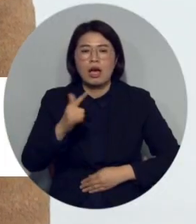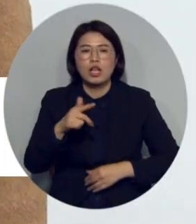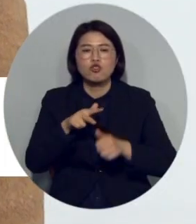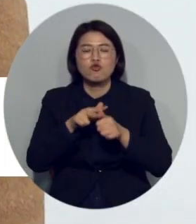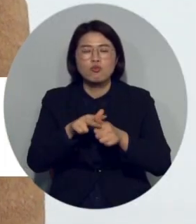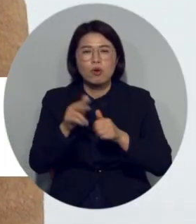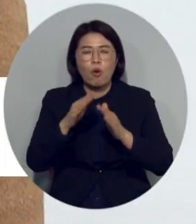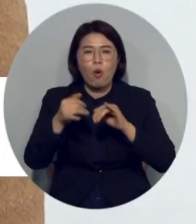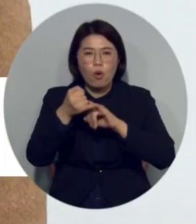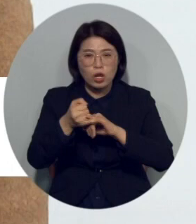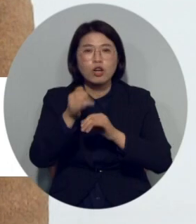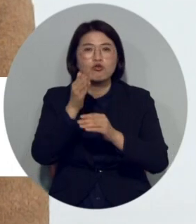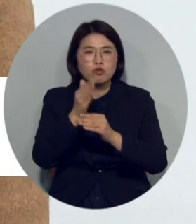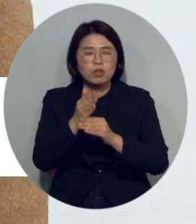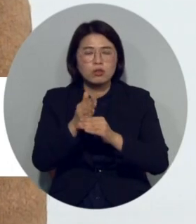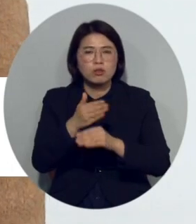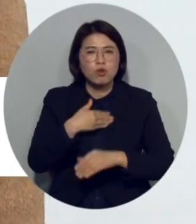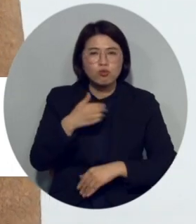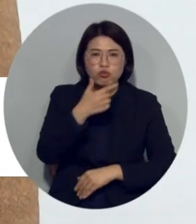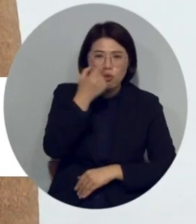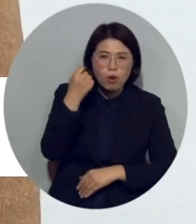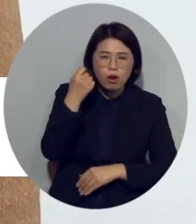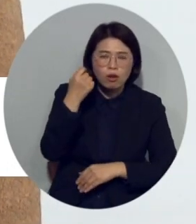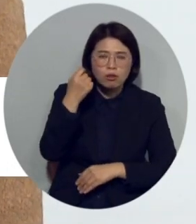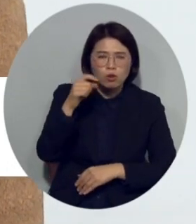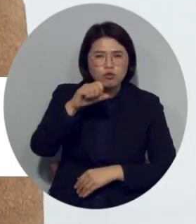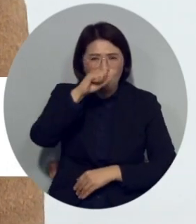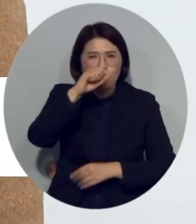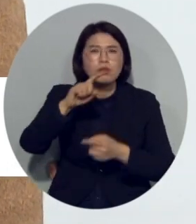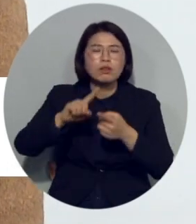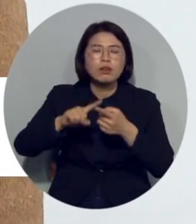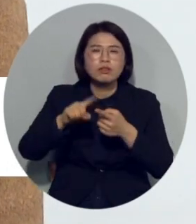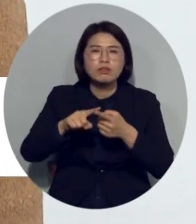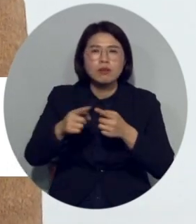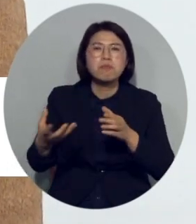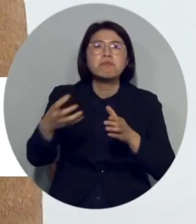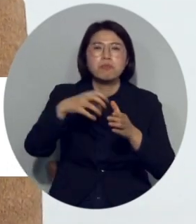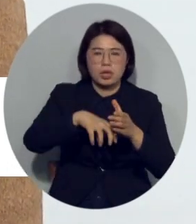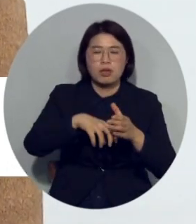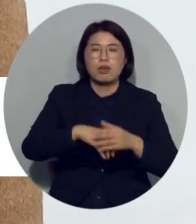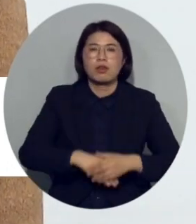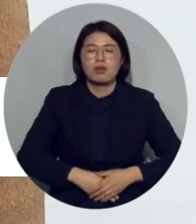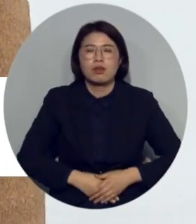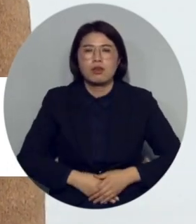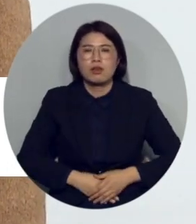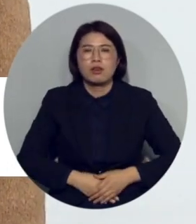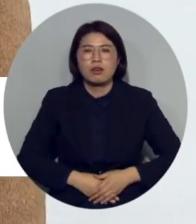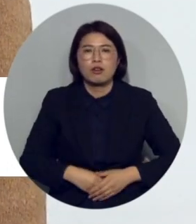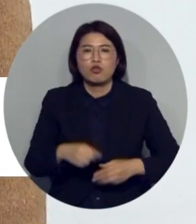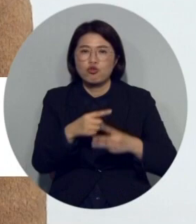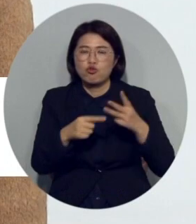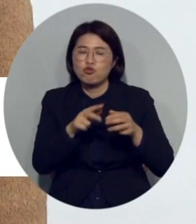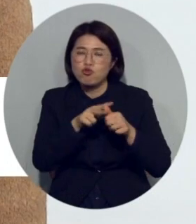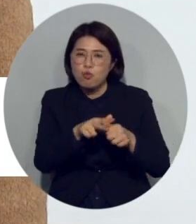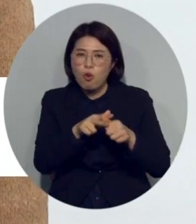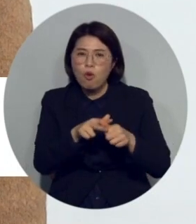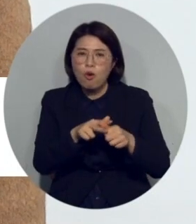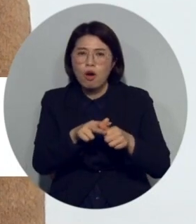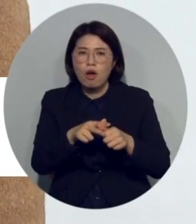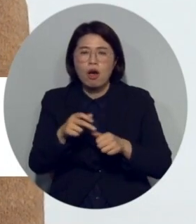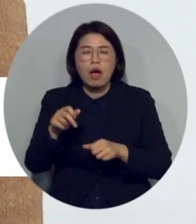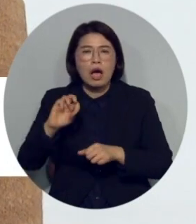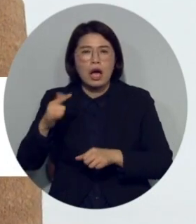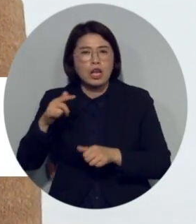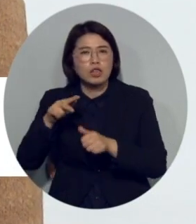저희가 생각하지 못했다면 그런 좋은 부분이 있다면은 저희가 흡수하는 형태로 진행될 것이고요. 우리 후보와 안철수 후보의 생각이 다른